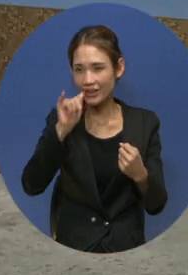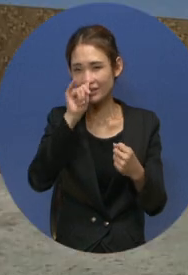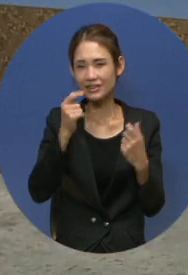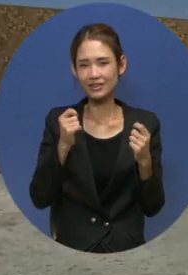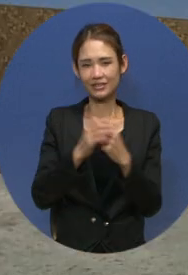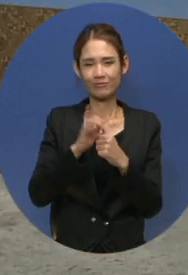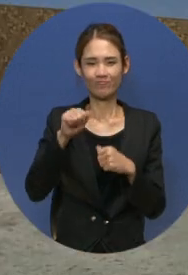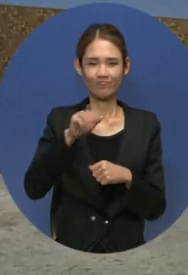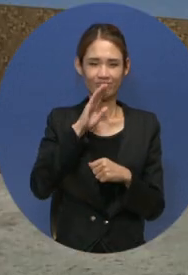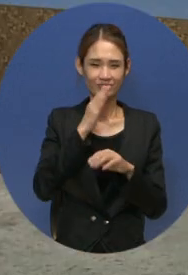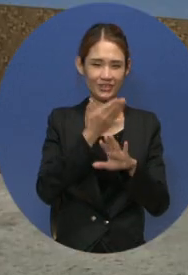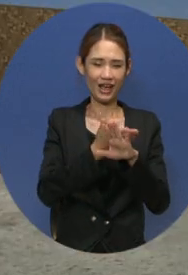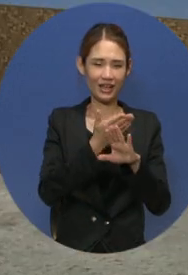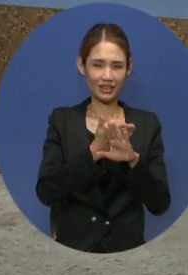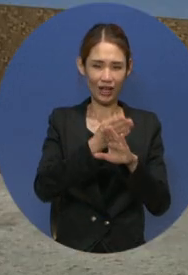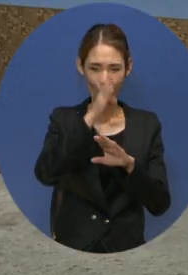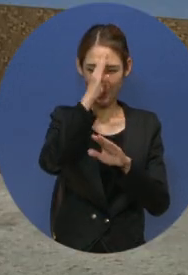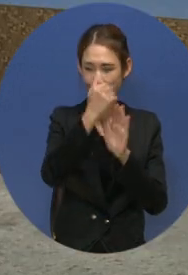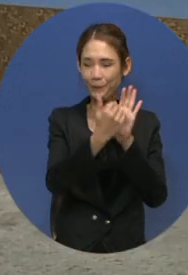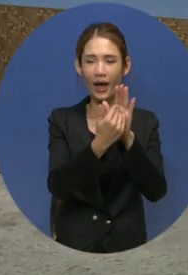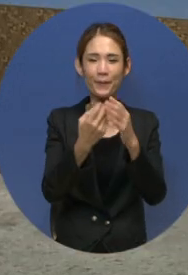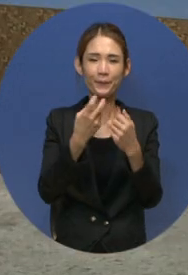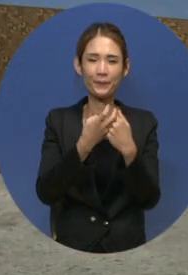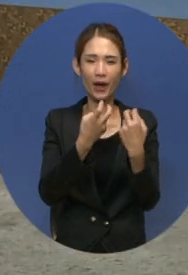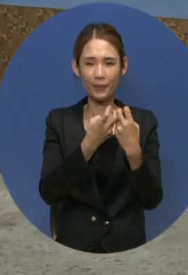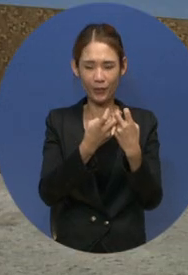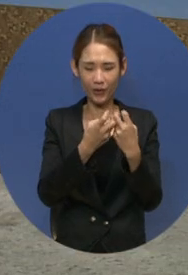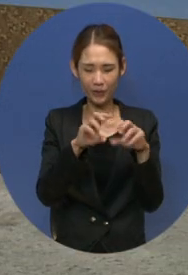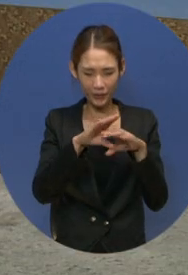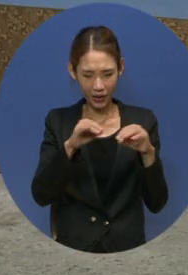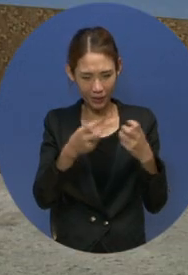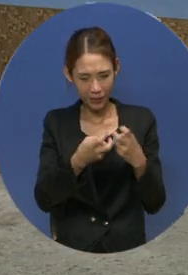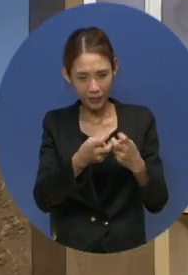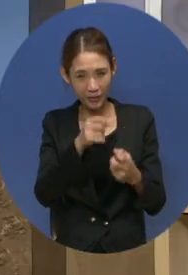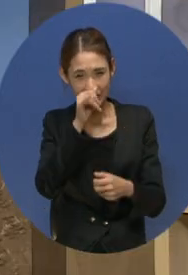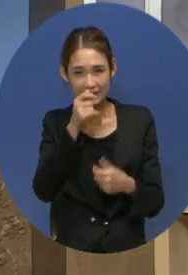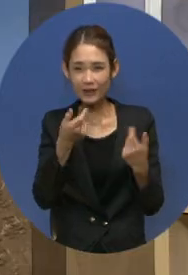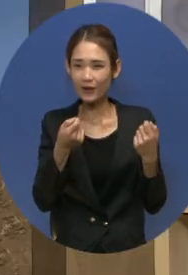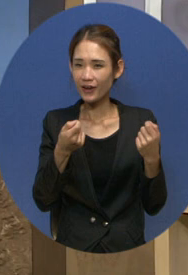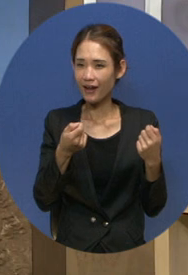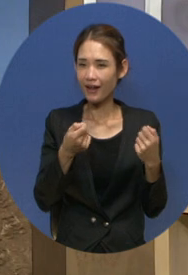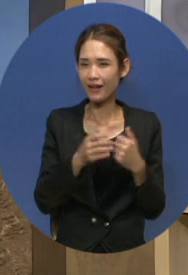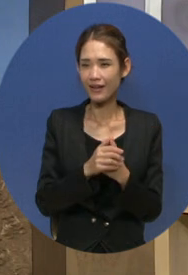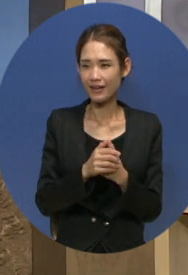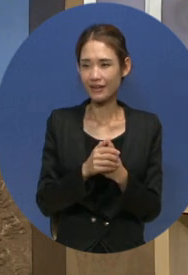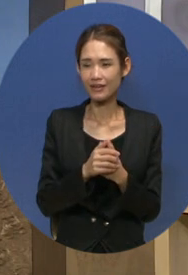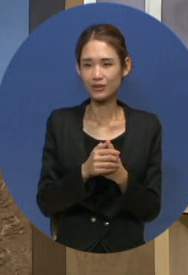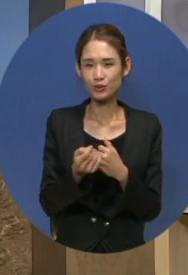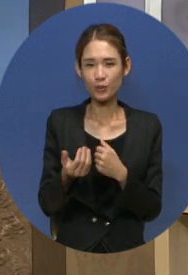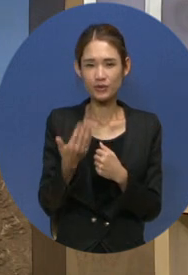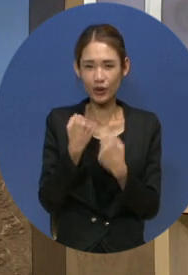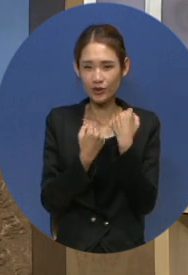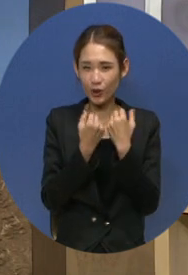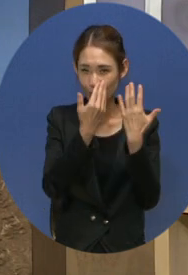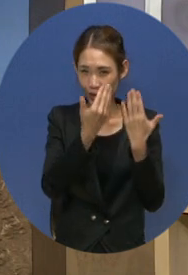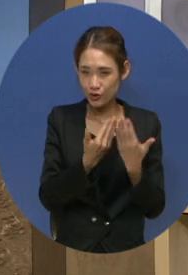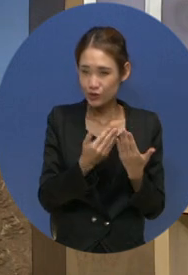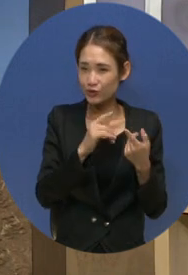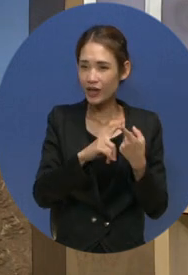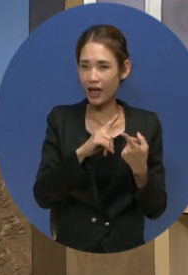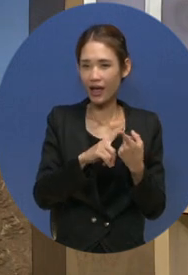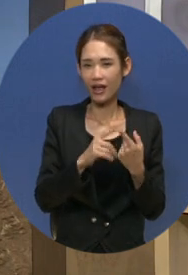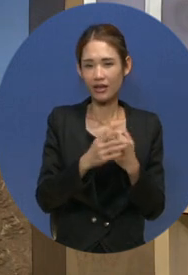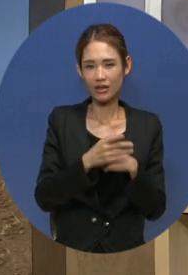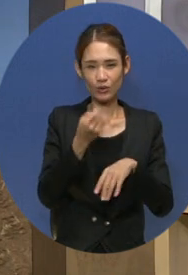맞습니다. 그땐 또 다른 이런 방역 대책이나 그런 대응 방법이 있을 것 같은데요. 그리고 이 방금 말씀해주신